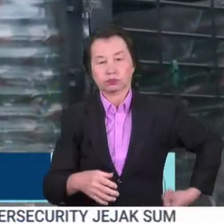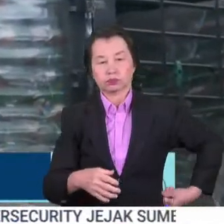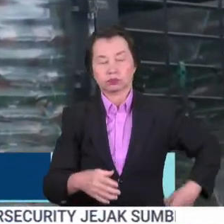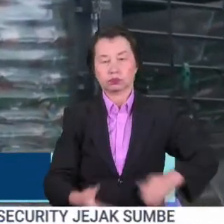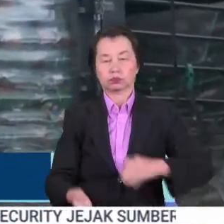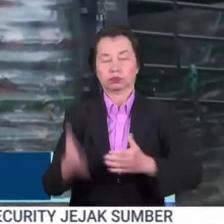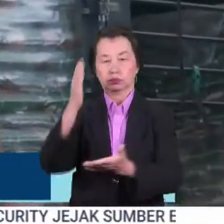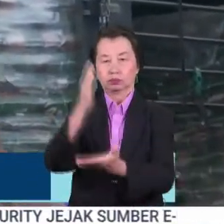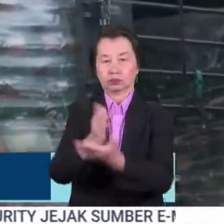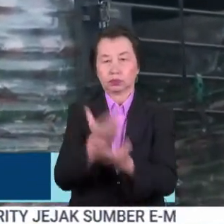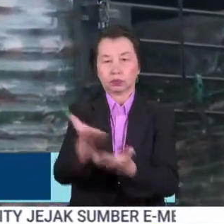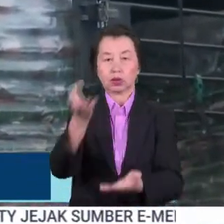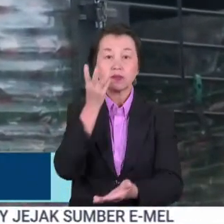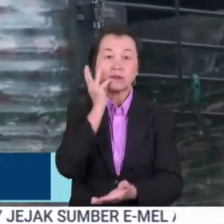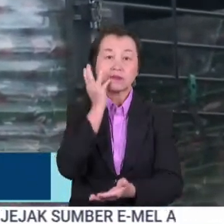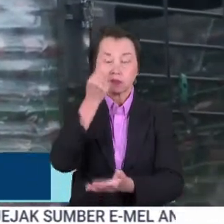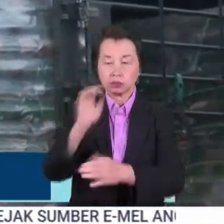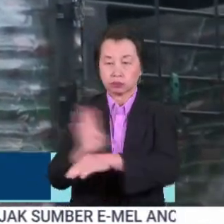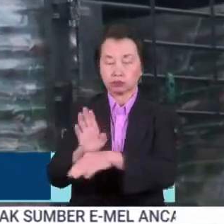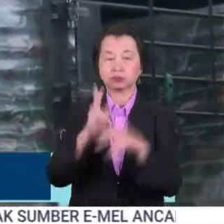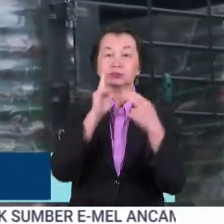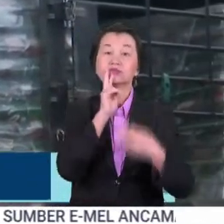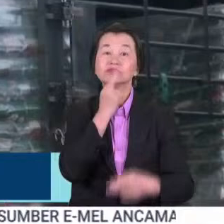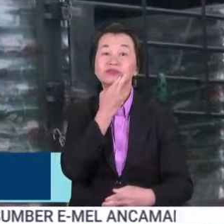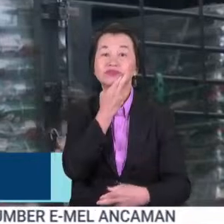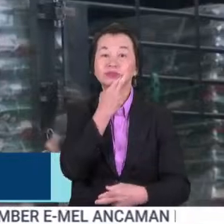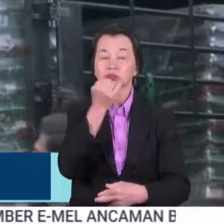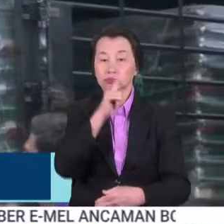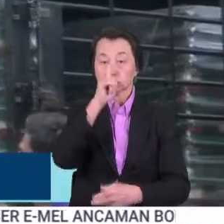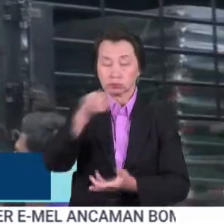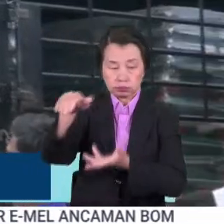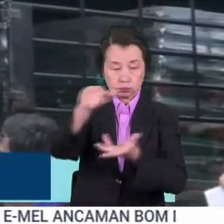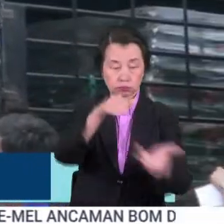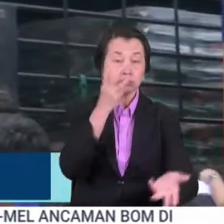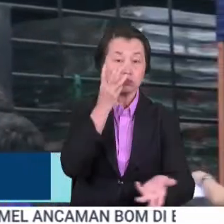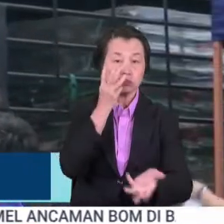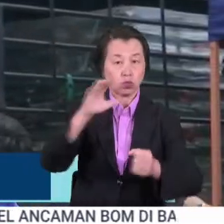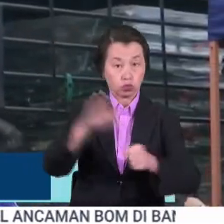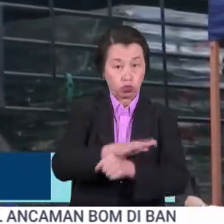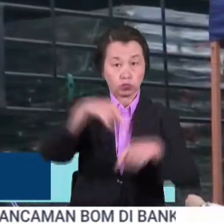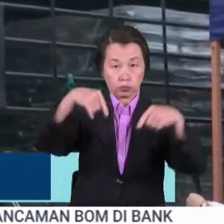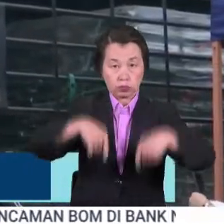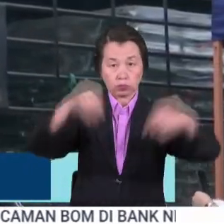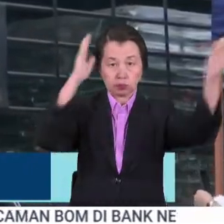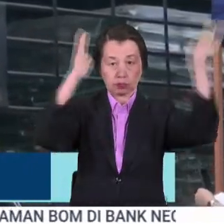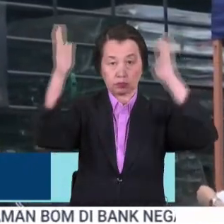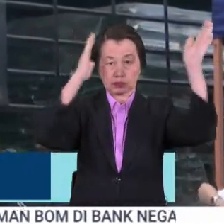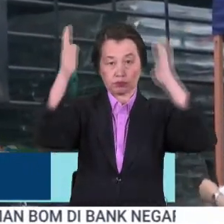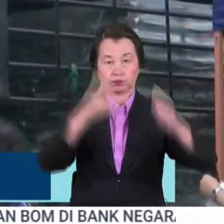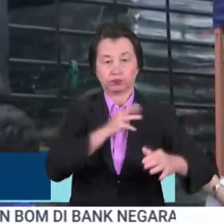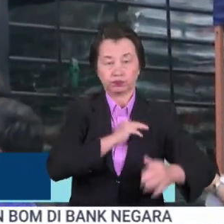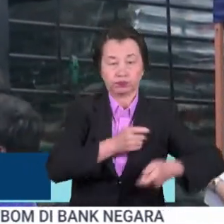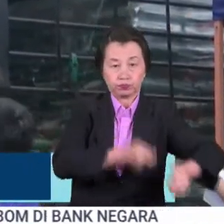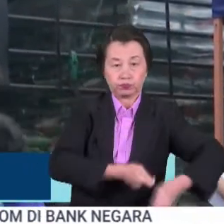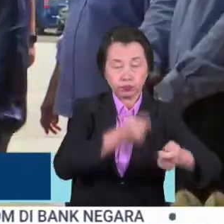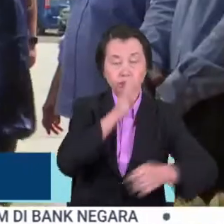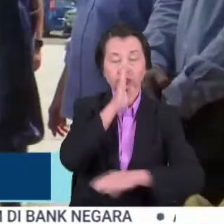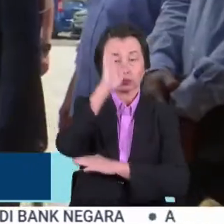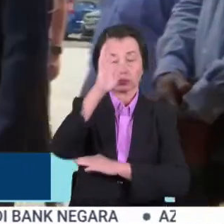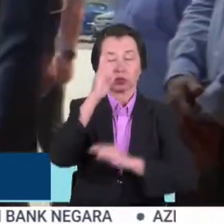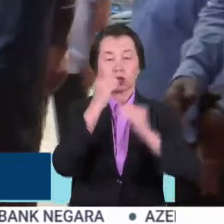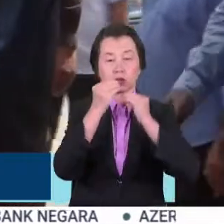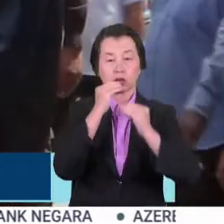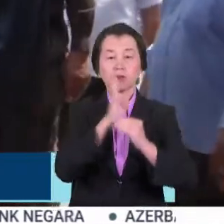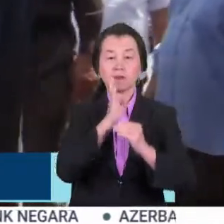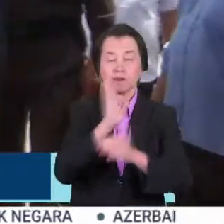Catuan pembelian beras dikenakan kepada peniaga restoran bagi memastikan bekalan beras mencukupi di negara ini. Menteri Pertanian dan Keterjaminan Makanan